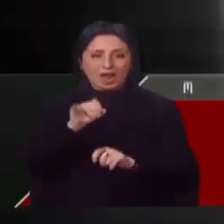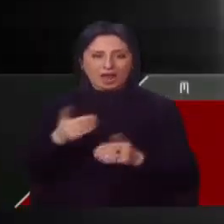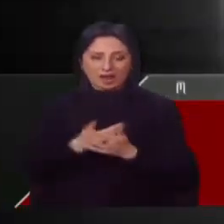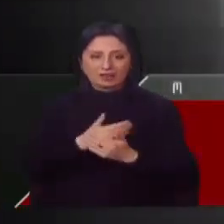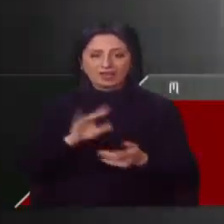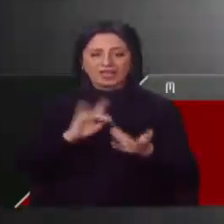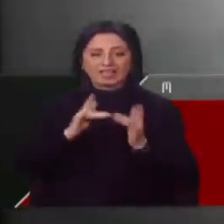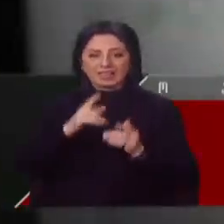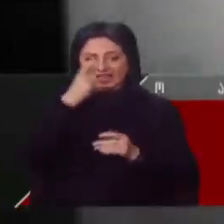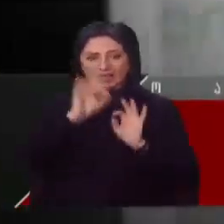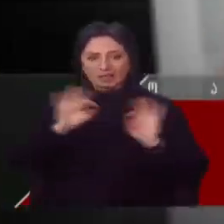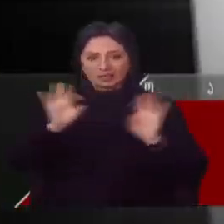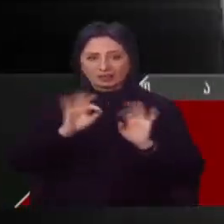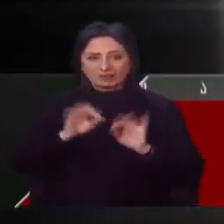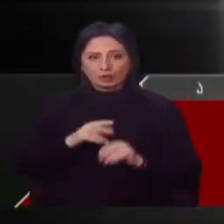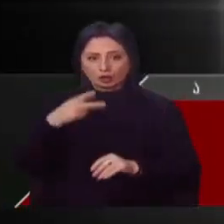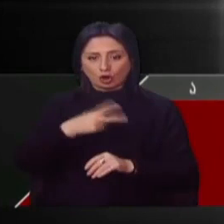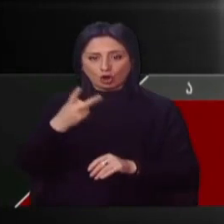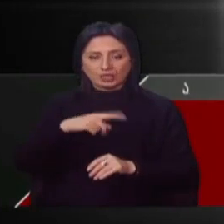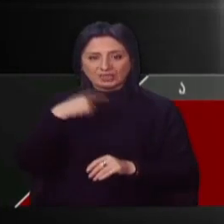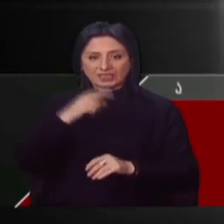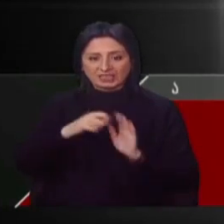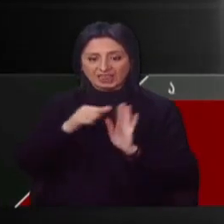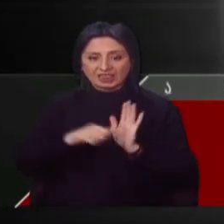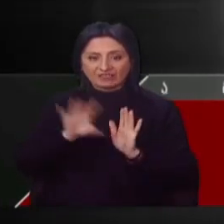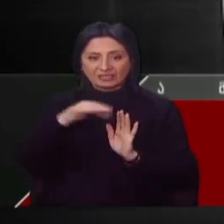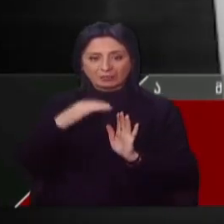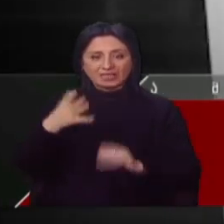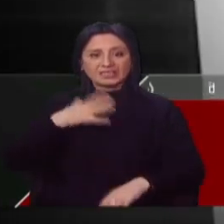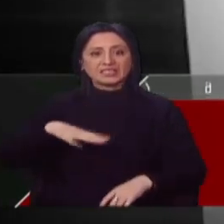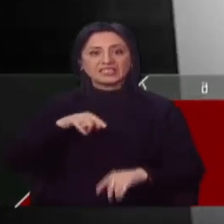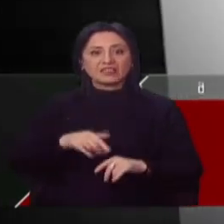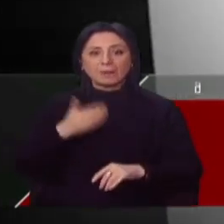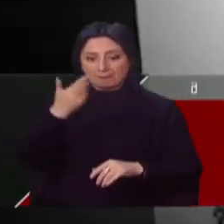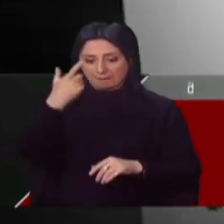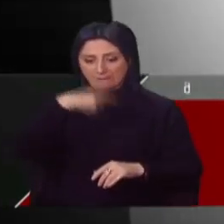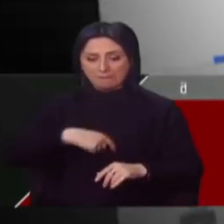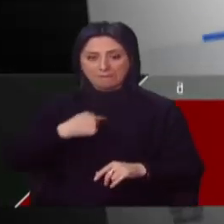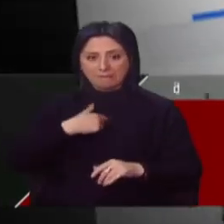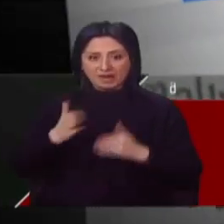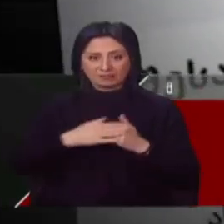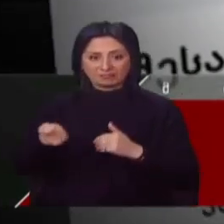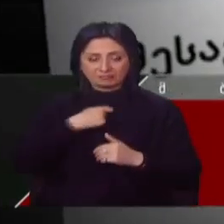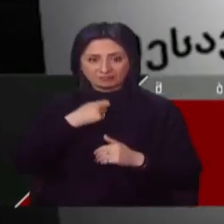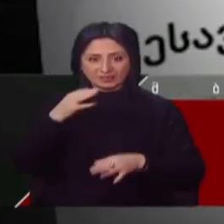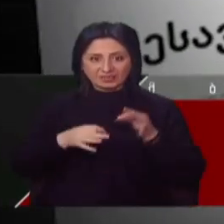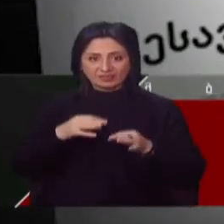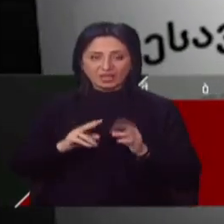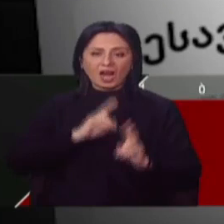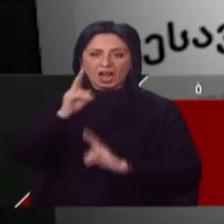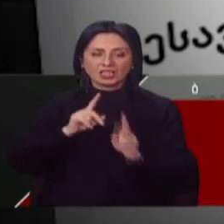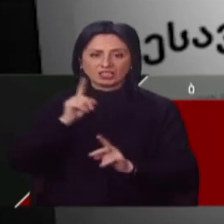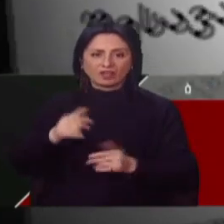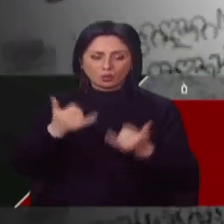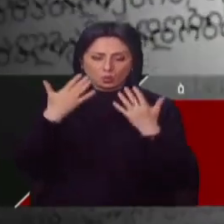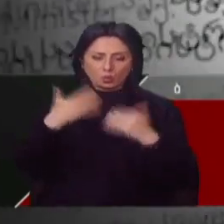სოციალურ ქსელში იტყობინება. 2022 წლის 16 მაისს საქართველოში მისდამი გამოტანილი გამამტყუნებელი განაჩენის გასაჩივრებას ის